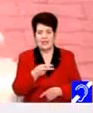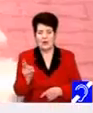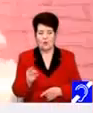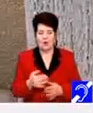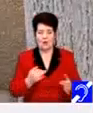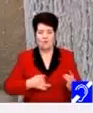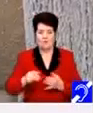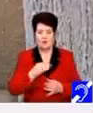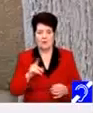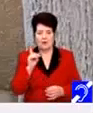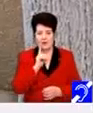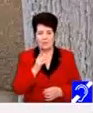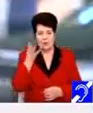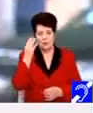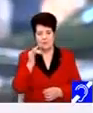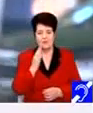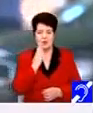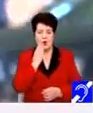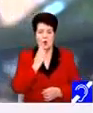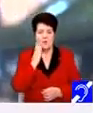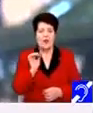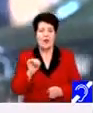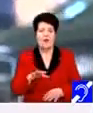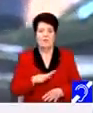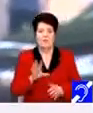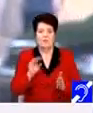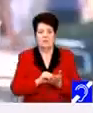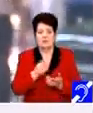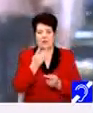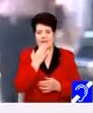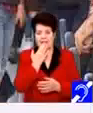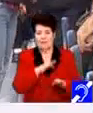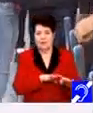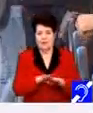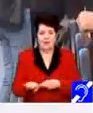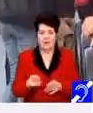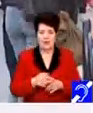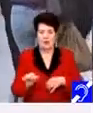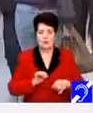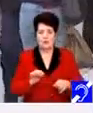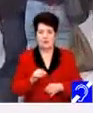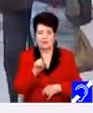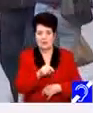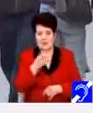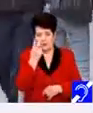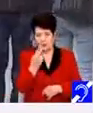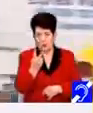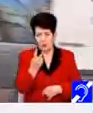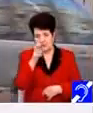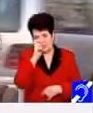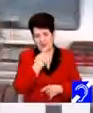Convorbirile telefonice între Republica Moldova și România ar putea fi taxate ca un apel național. Autoritățile celor două state poartă